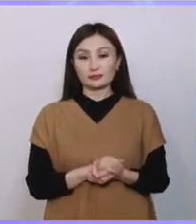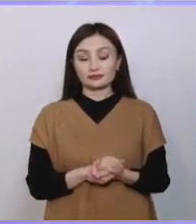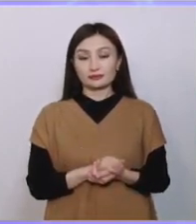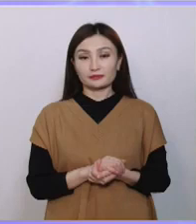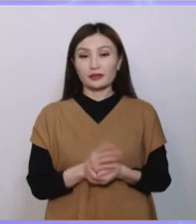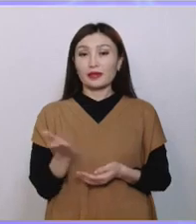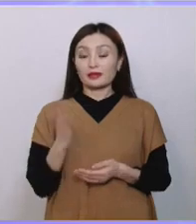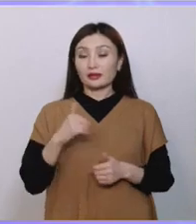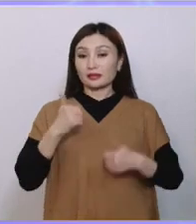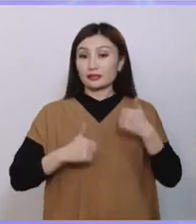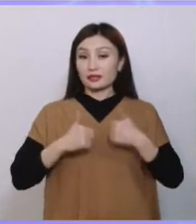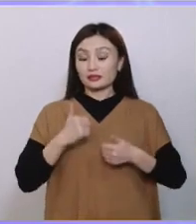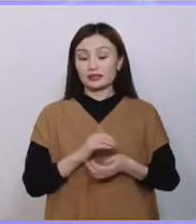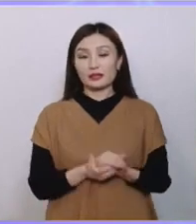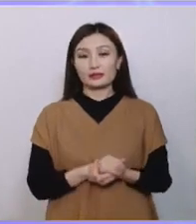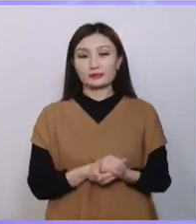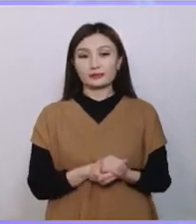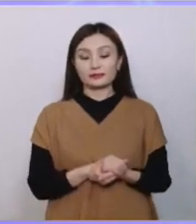Келгіле, салыштыралы.